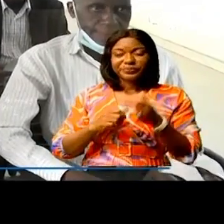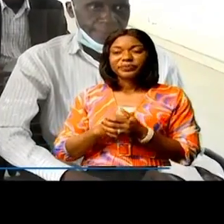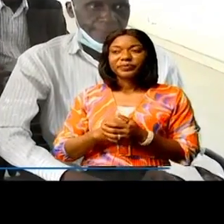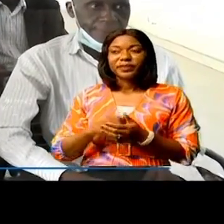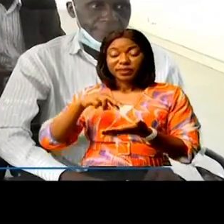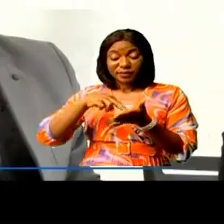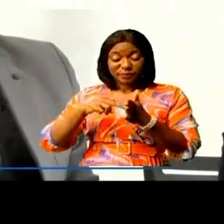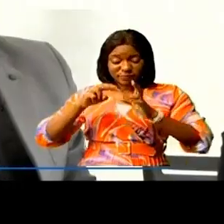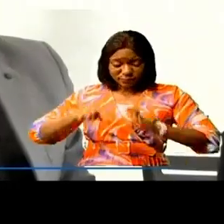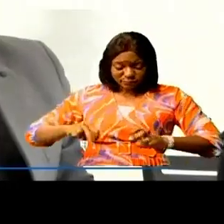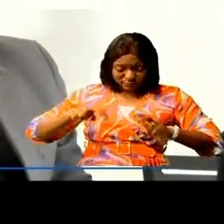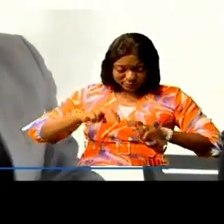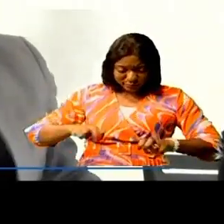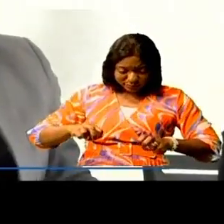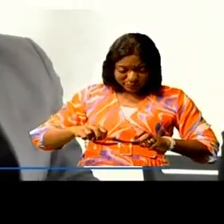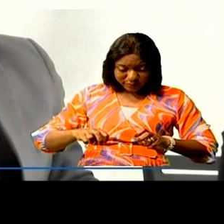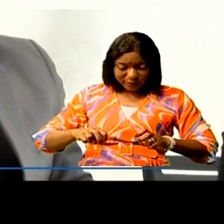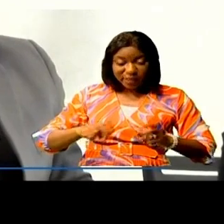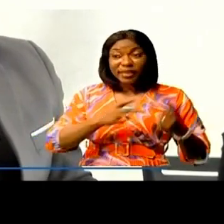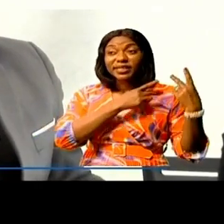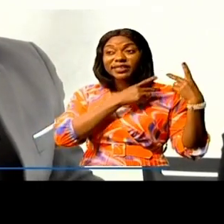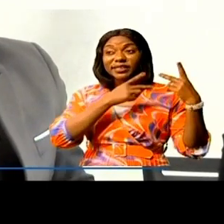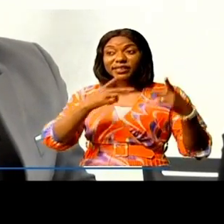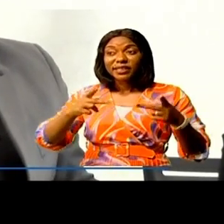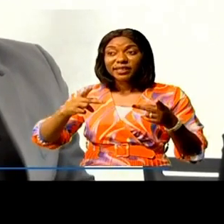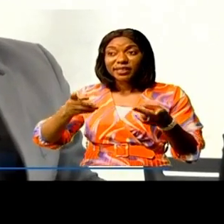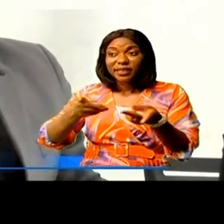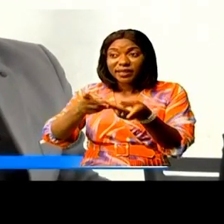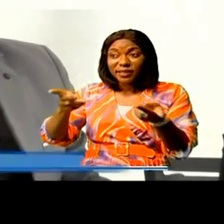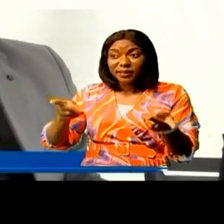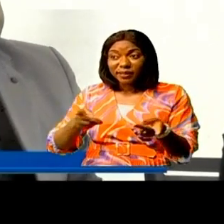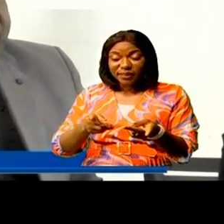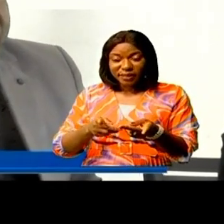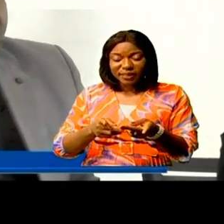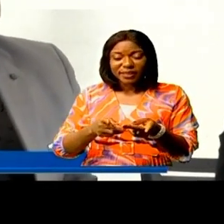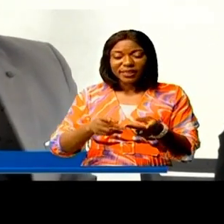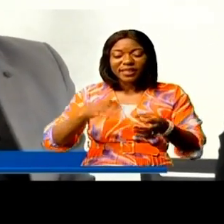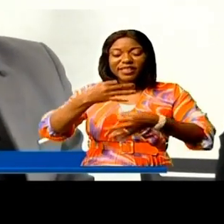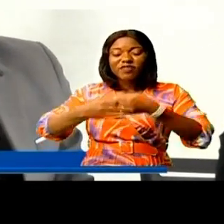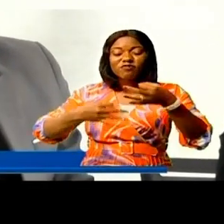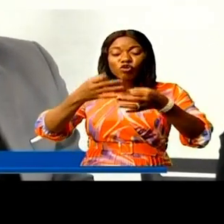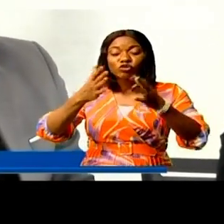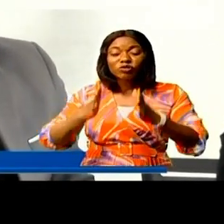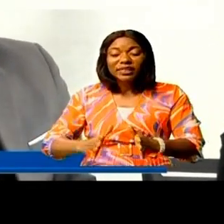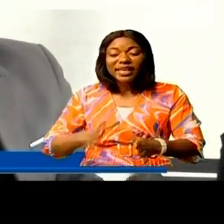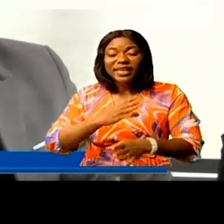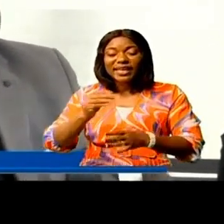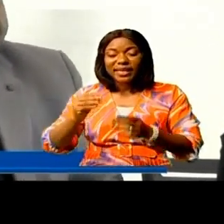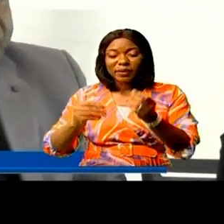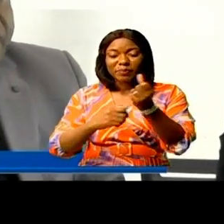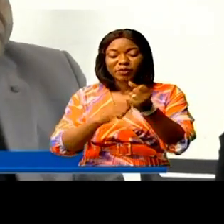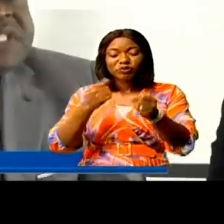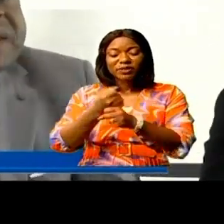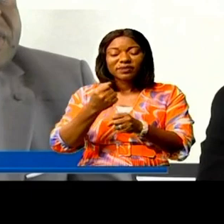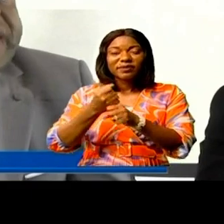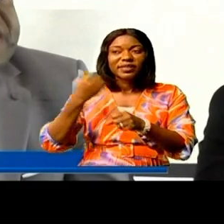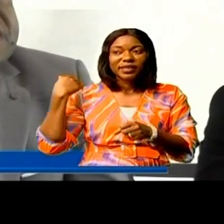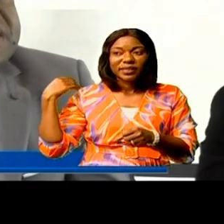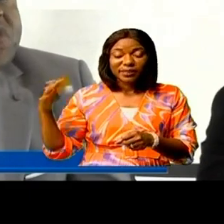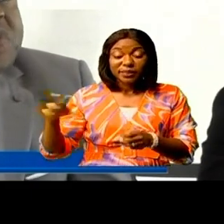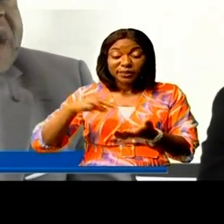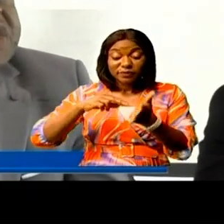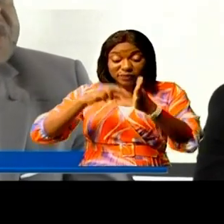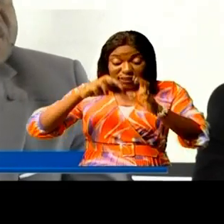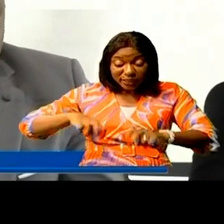enquête réalisée dans les milliers de fonctionnaires et agents de l'État comme population cible. Cette enquête